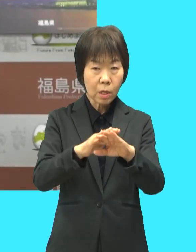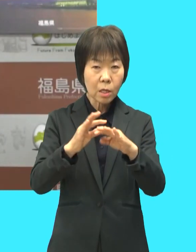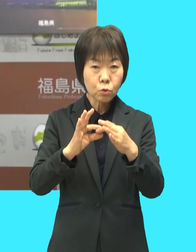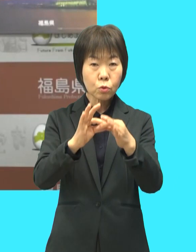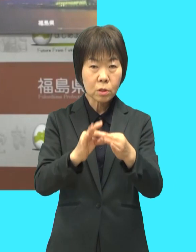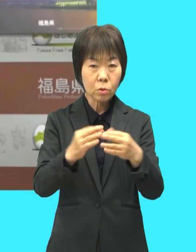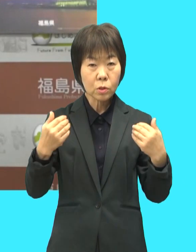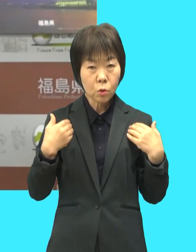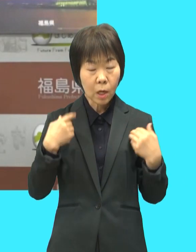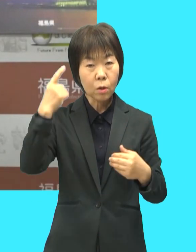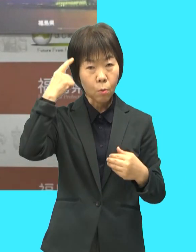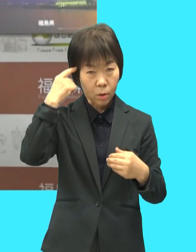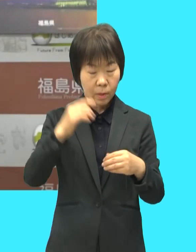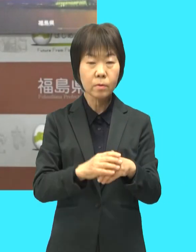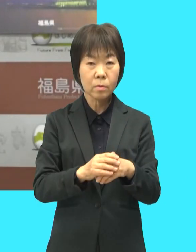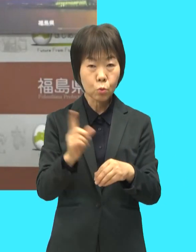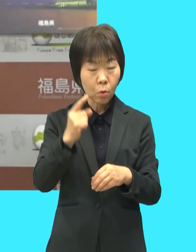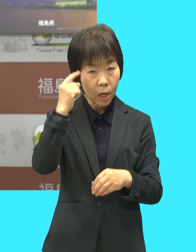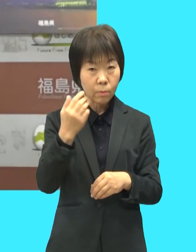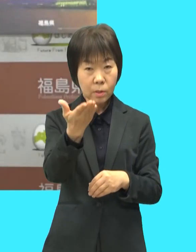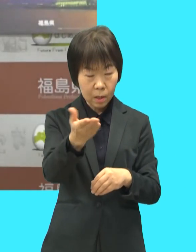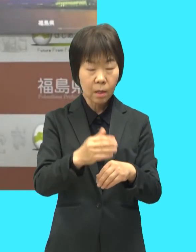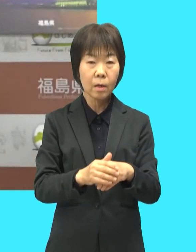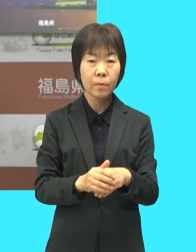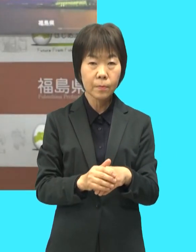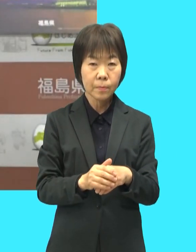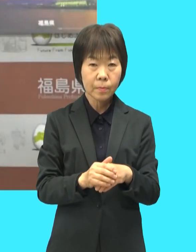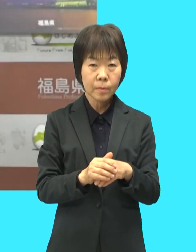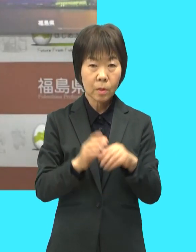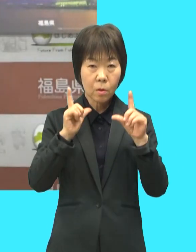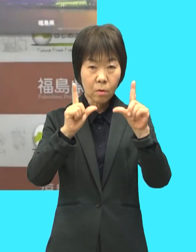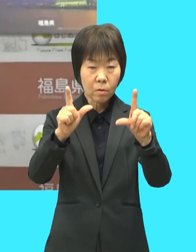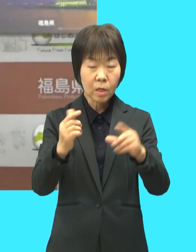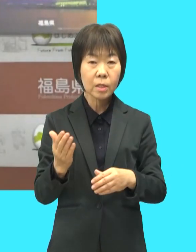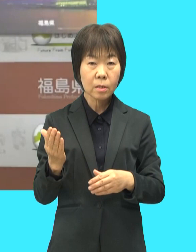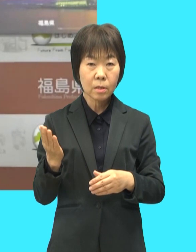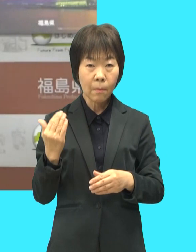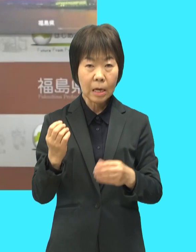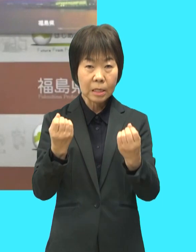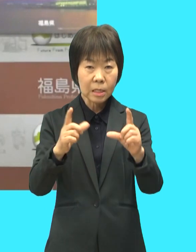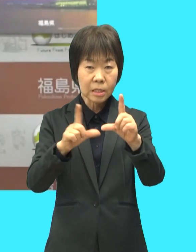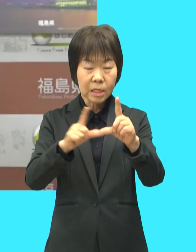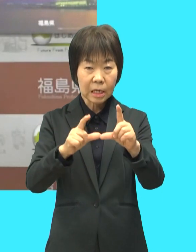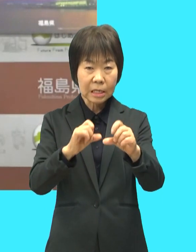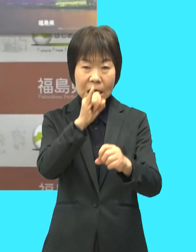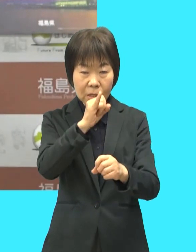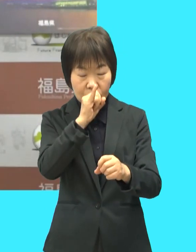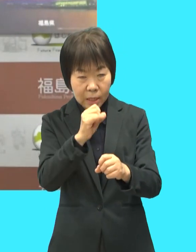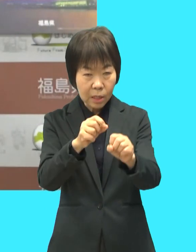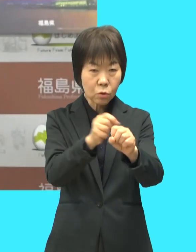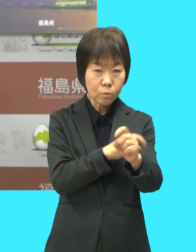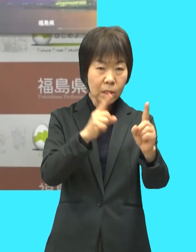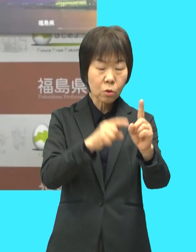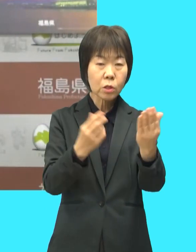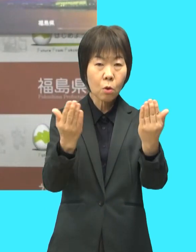というのも必要かと思うんですが、この点知事はどういうお考えですか。 先般ですね、新型インフルエンザ等特別措置